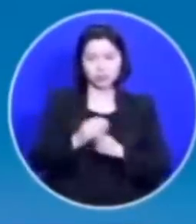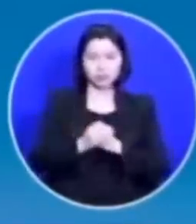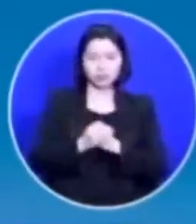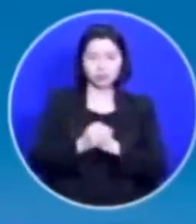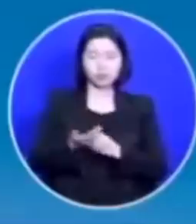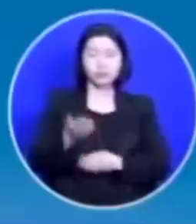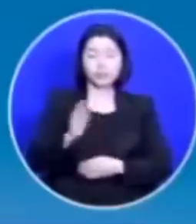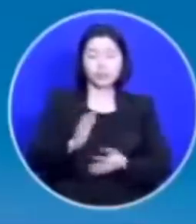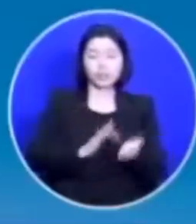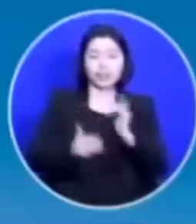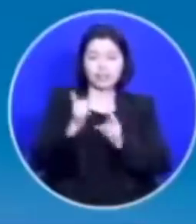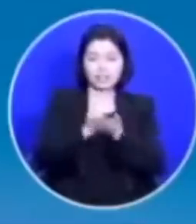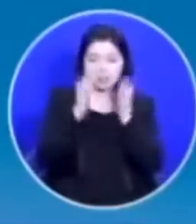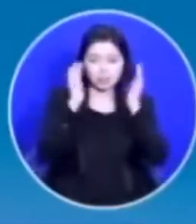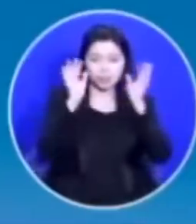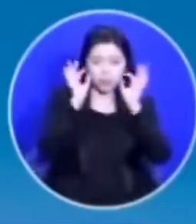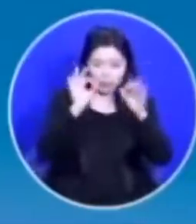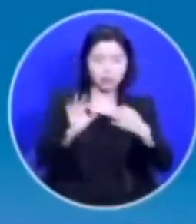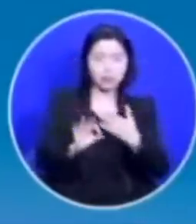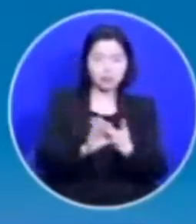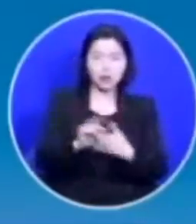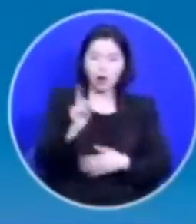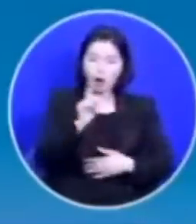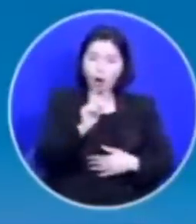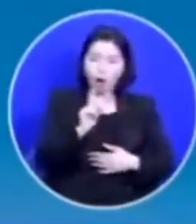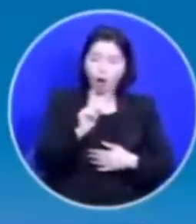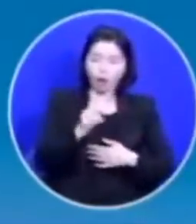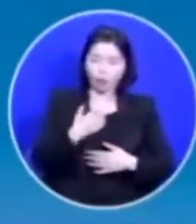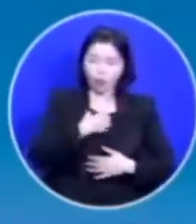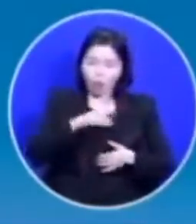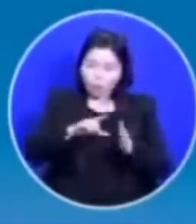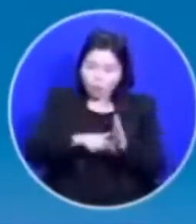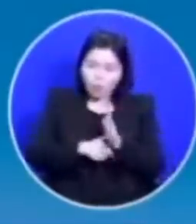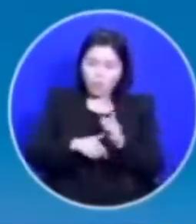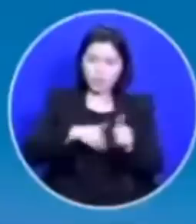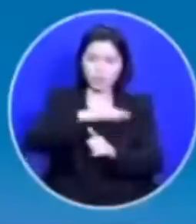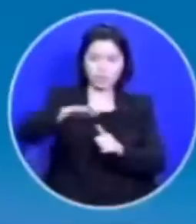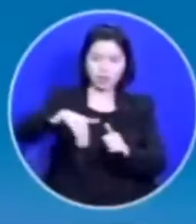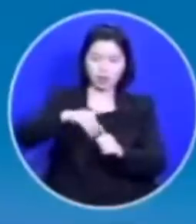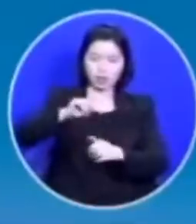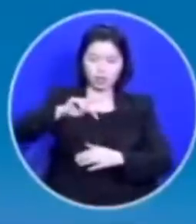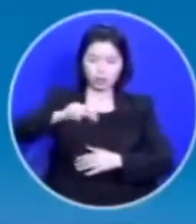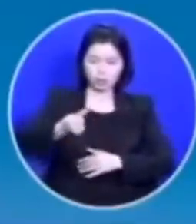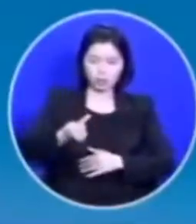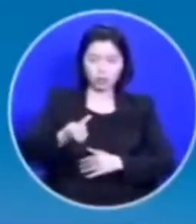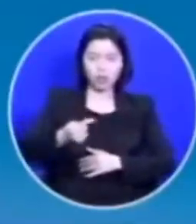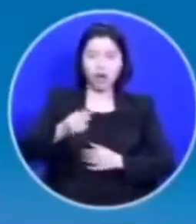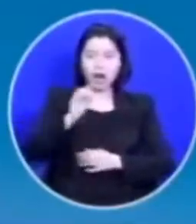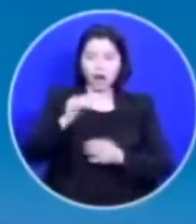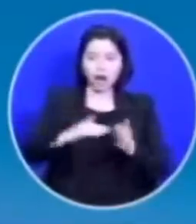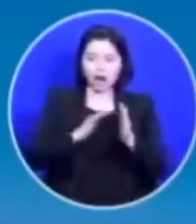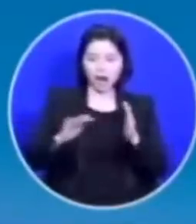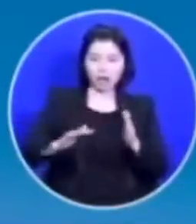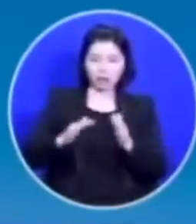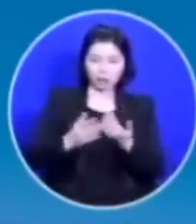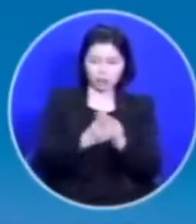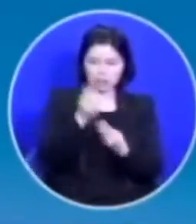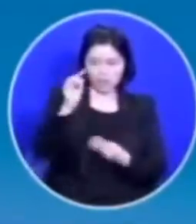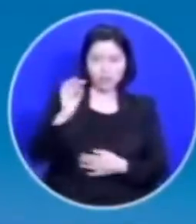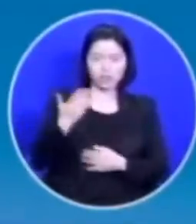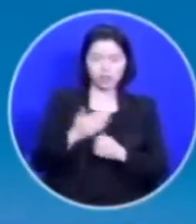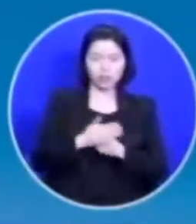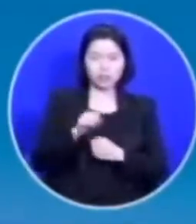그러나 예수님을 바라보면 어떤 위기 상황에서도 가정의 1 됩니다 그게 가정의 구원